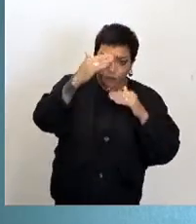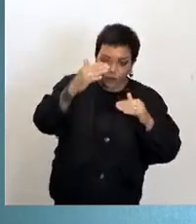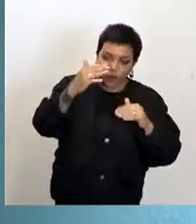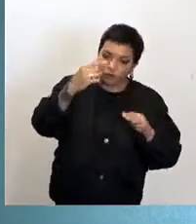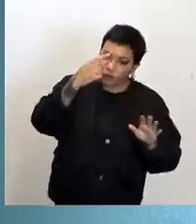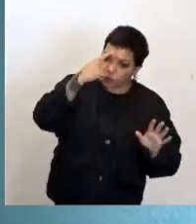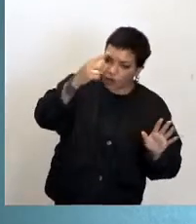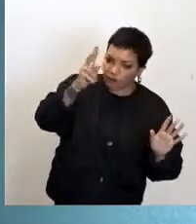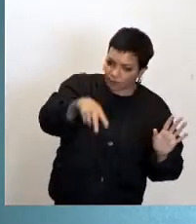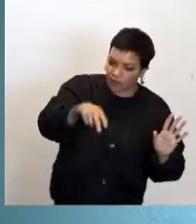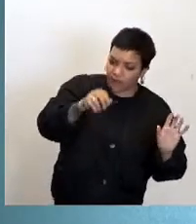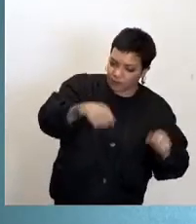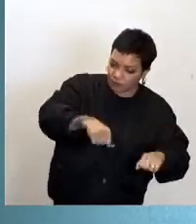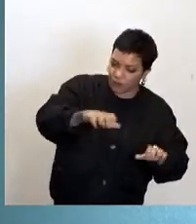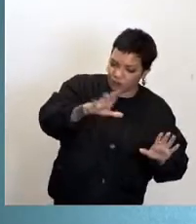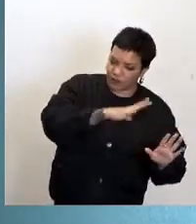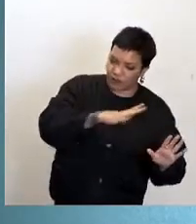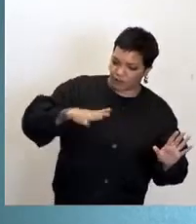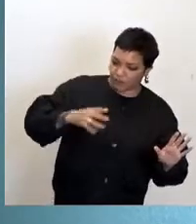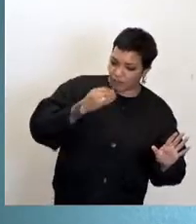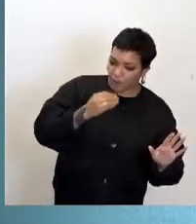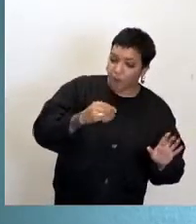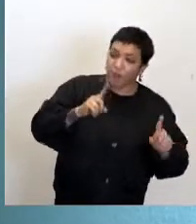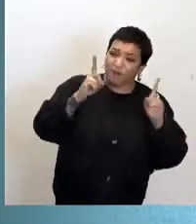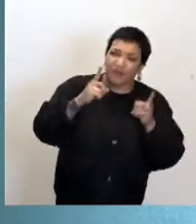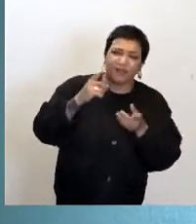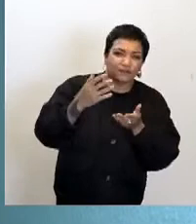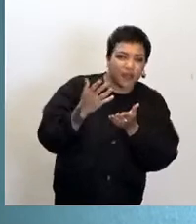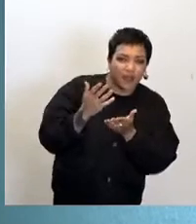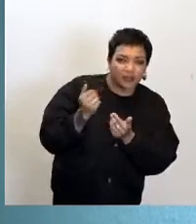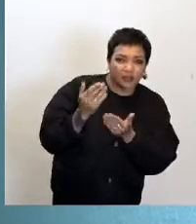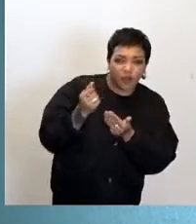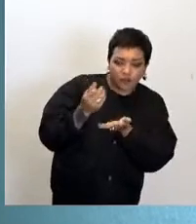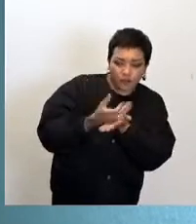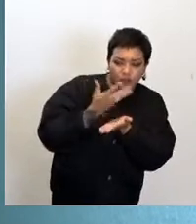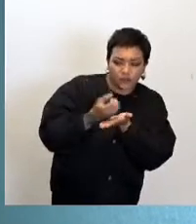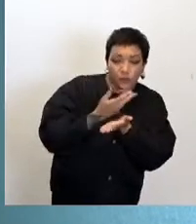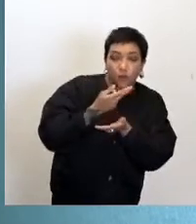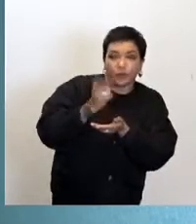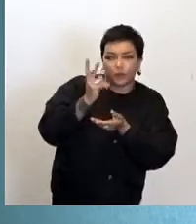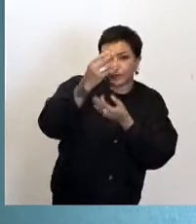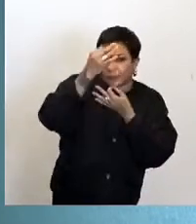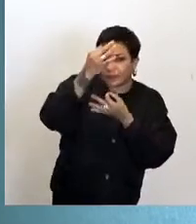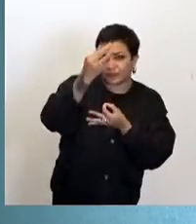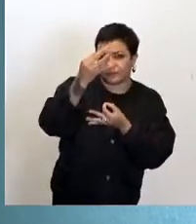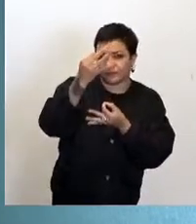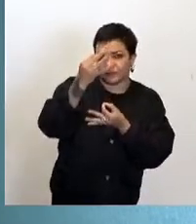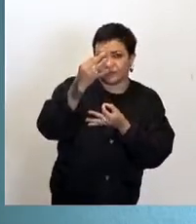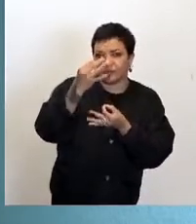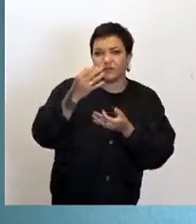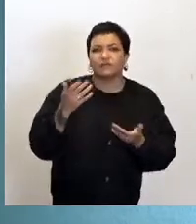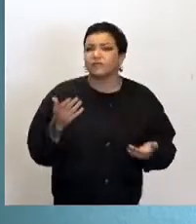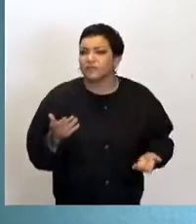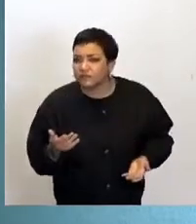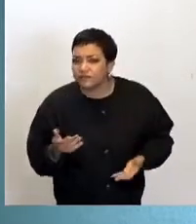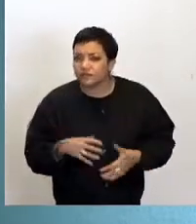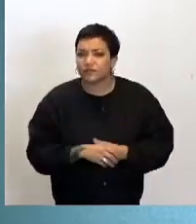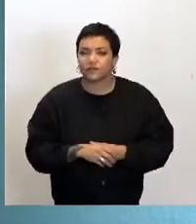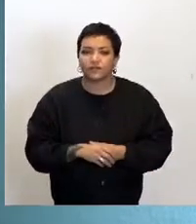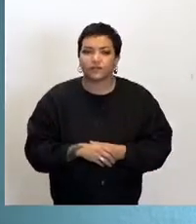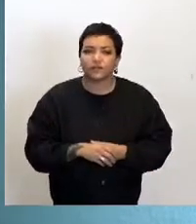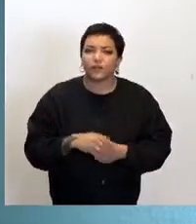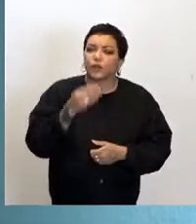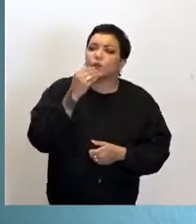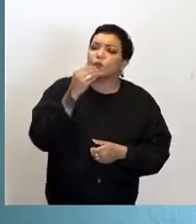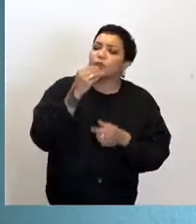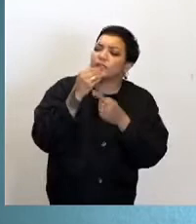aussi d'avoir des éléments peut-être plus précis, je parle d'ici comme d'ailleurs, sur quid de la